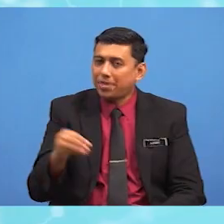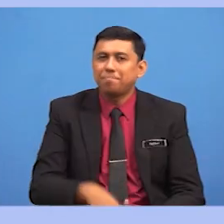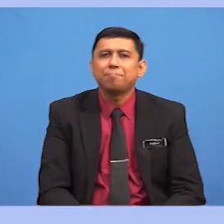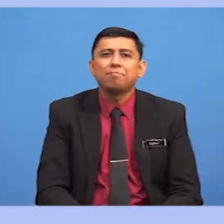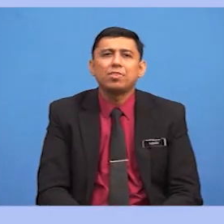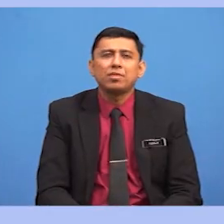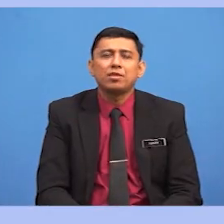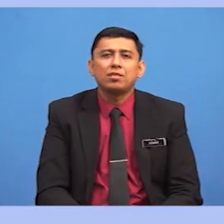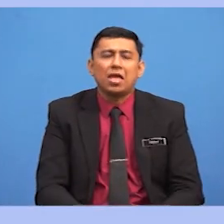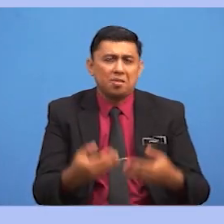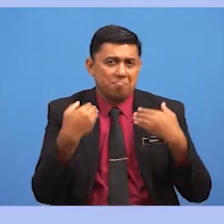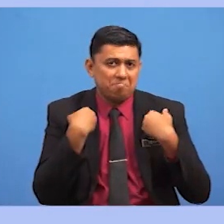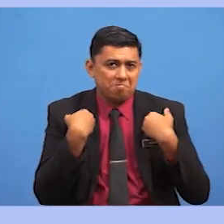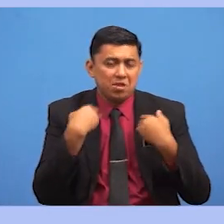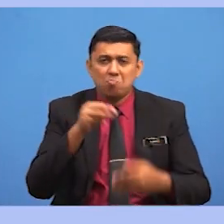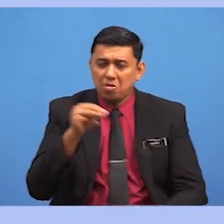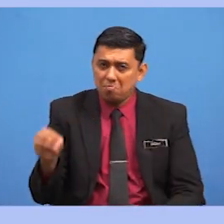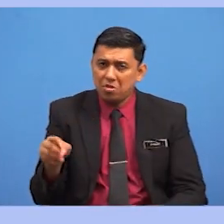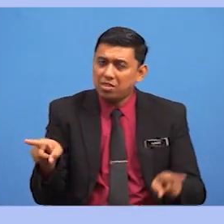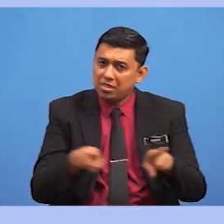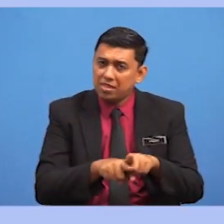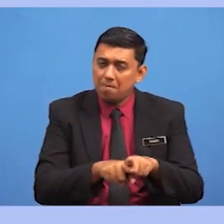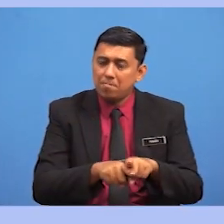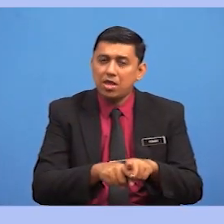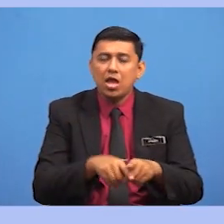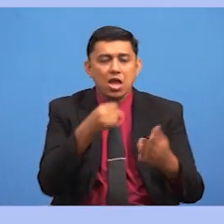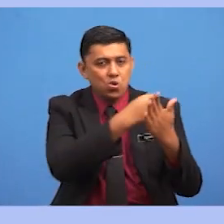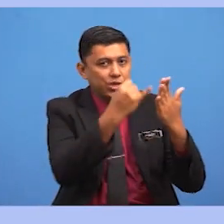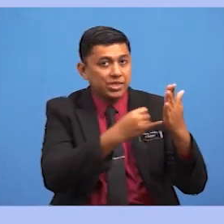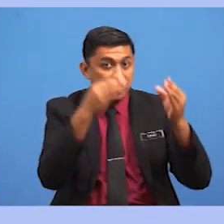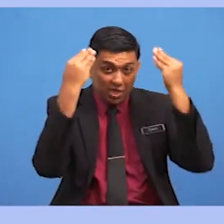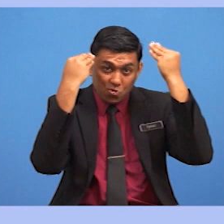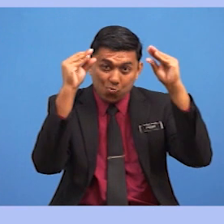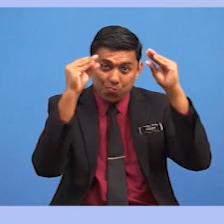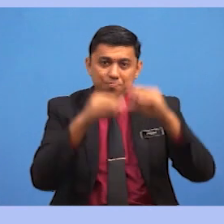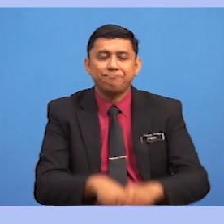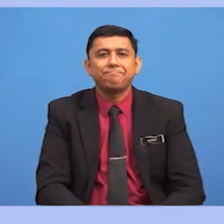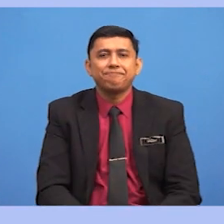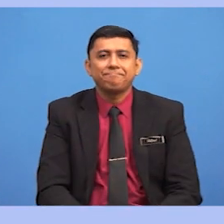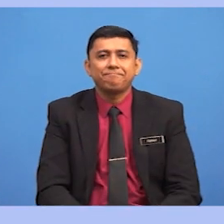hasilkan. Adakah lukisan murid-murid sama seperti lukisan cikgu?